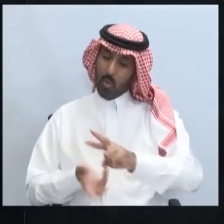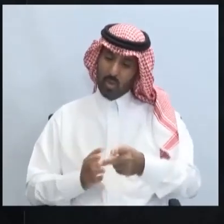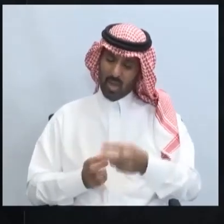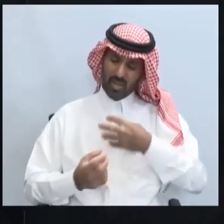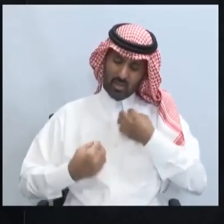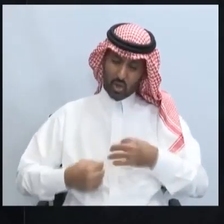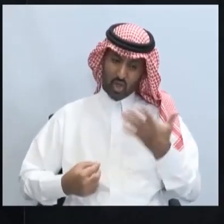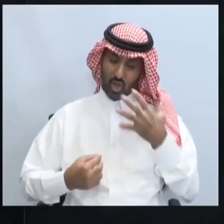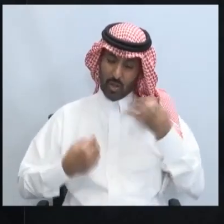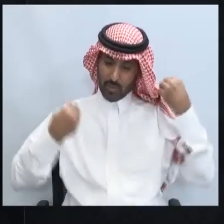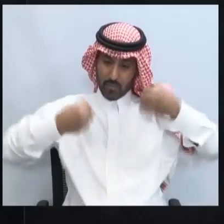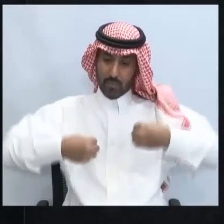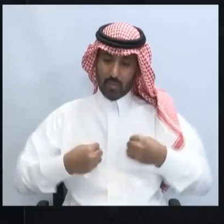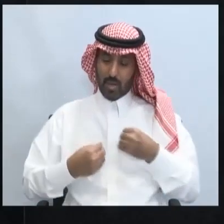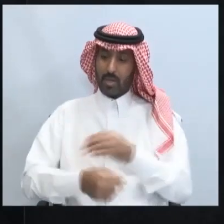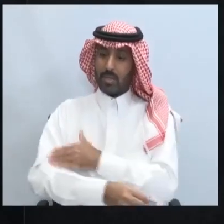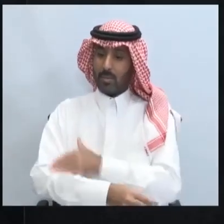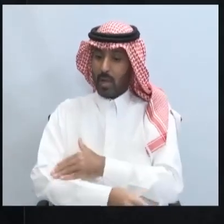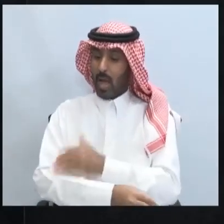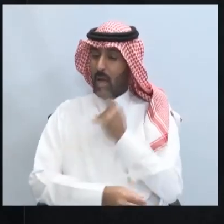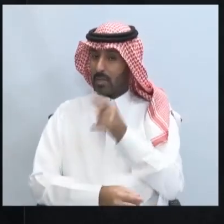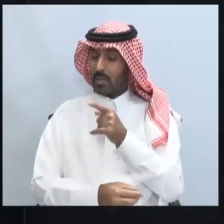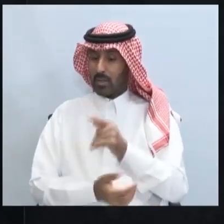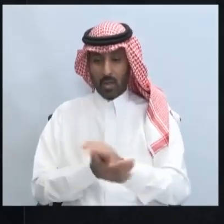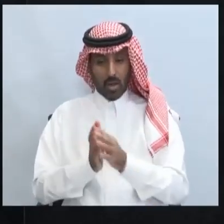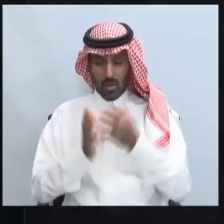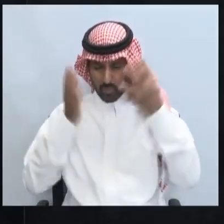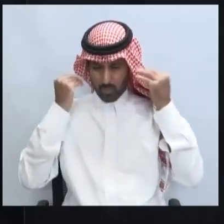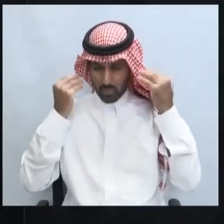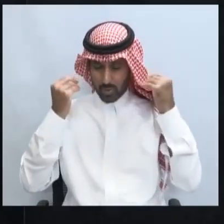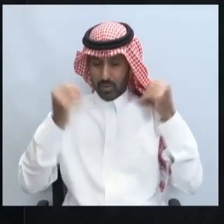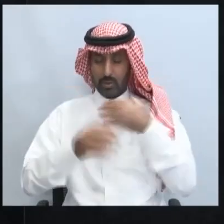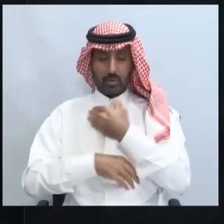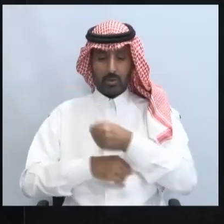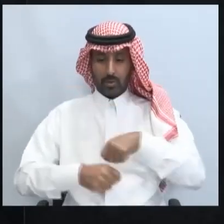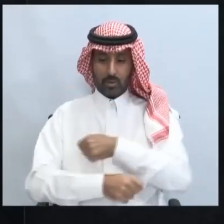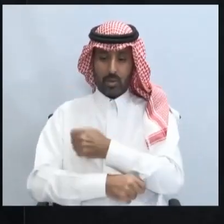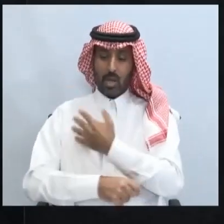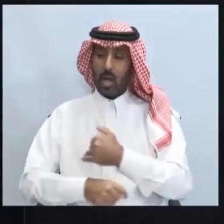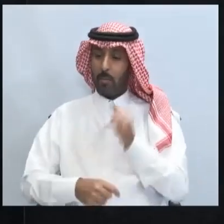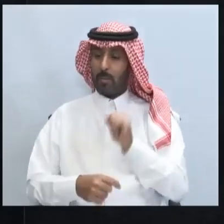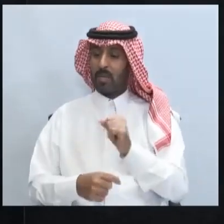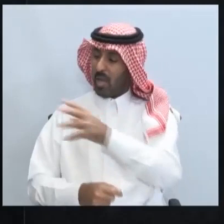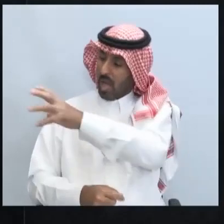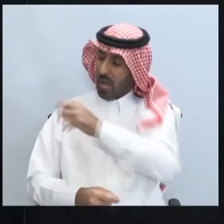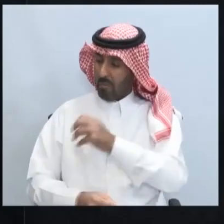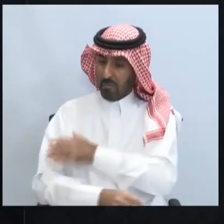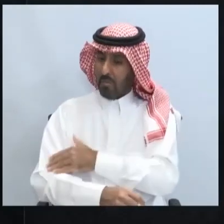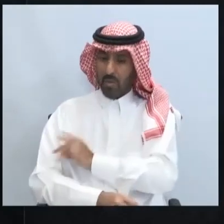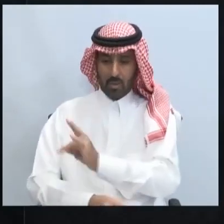تغييره استخدم من شفتي الخاص عندما اغتسل فانني لا اخذ اي